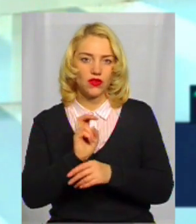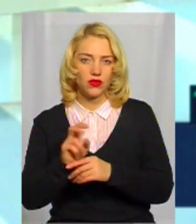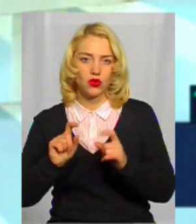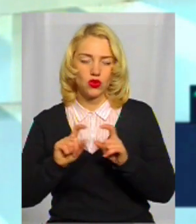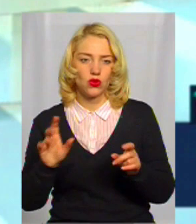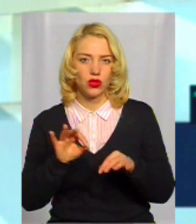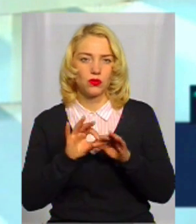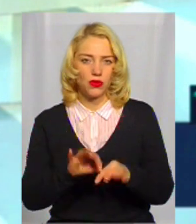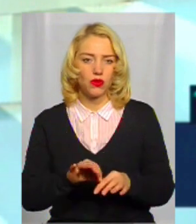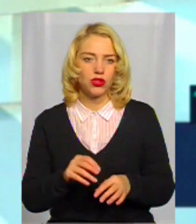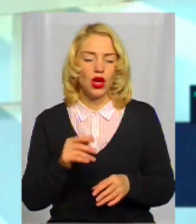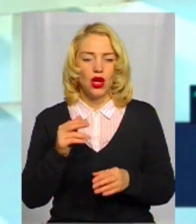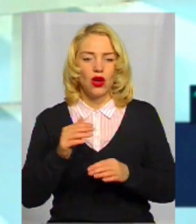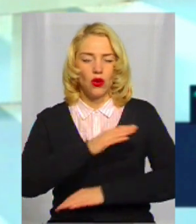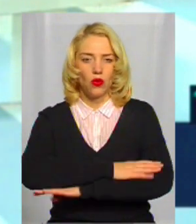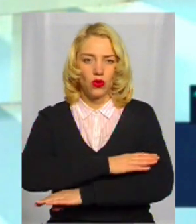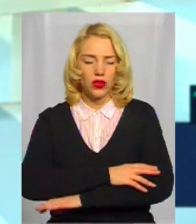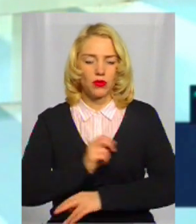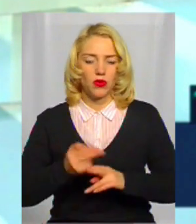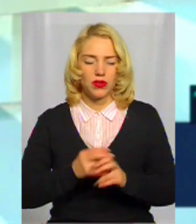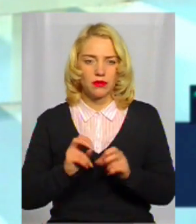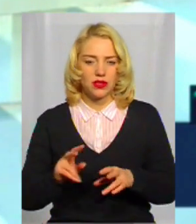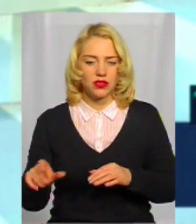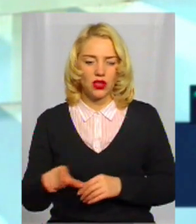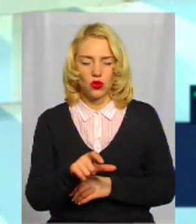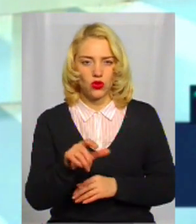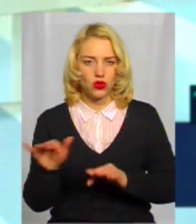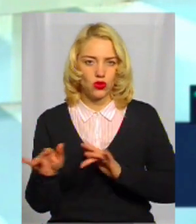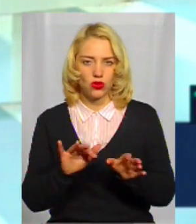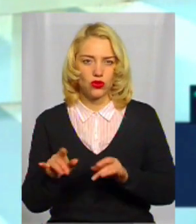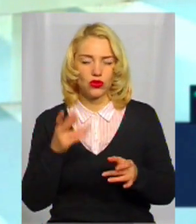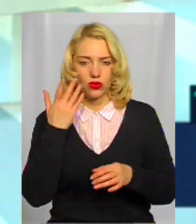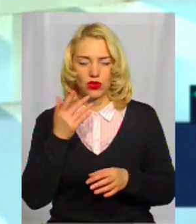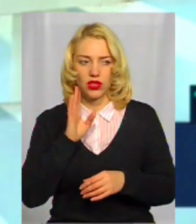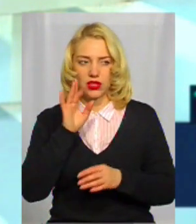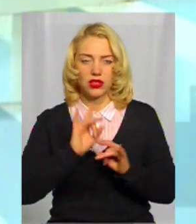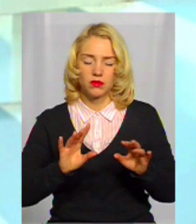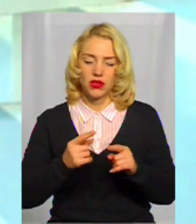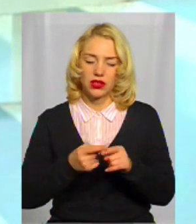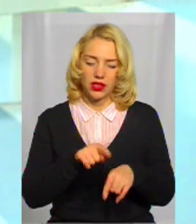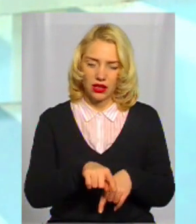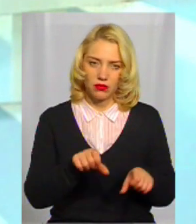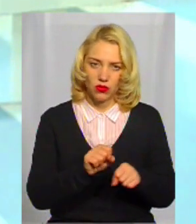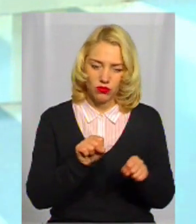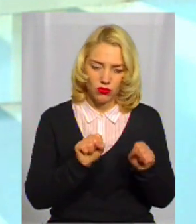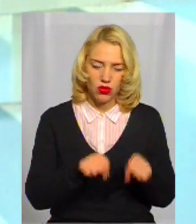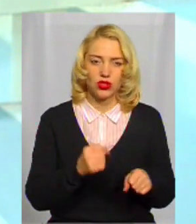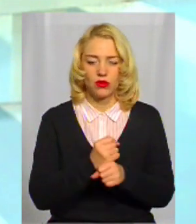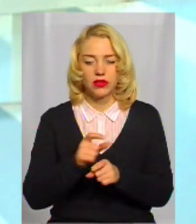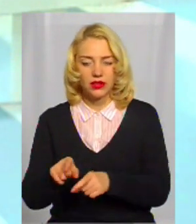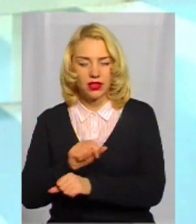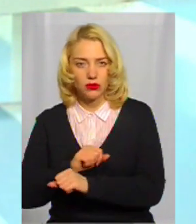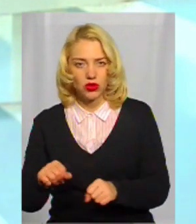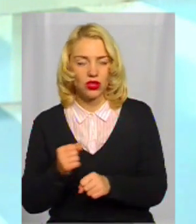проводять уроки по безпеці дорожнього руху. І коли вранці їм розповіли про те, що можна там робити так, це не можна робити, і потім